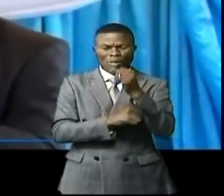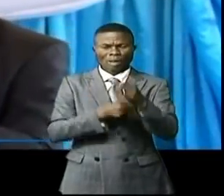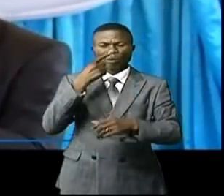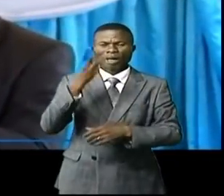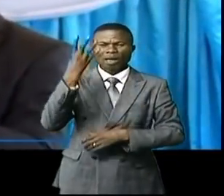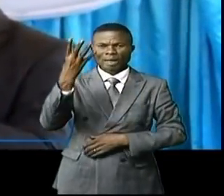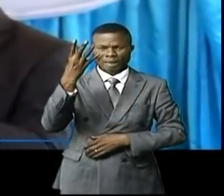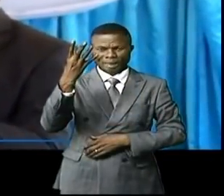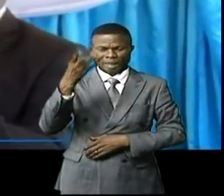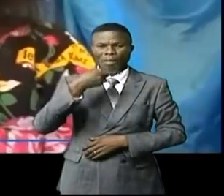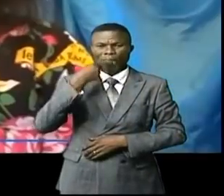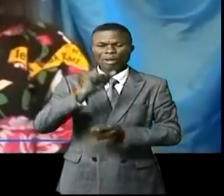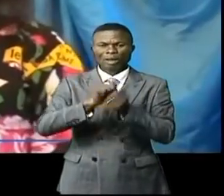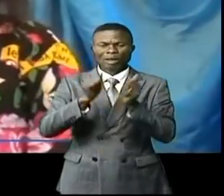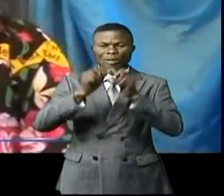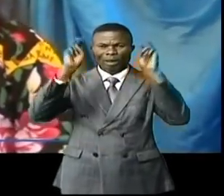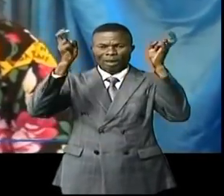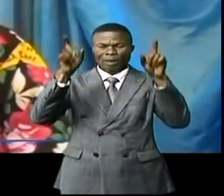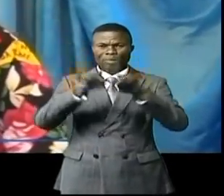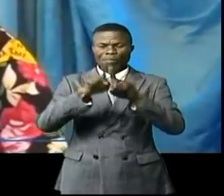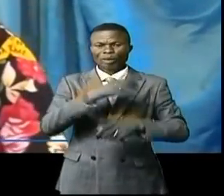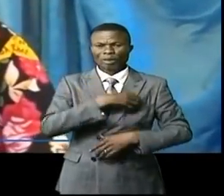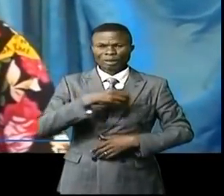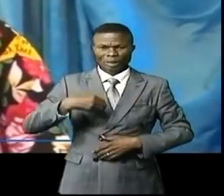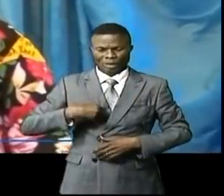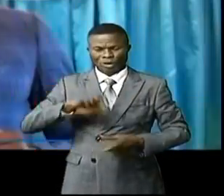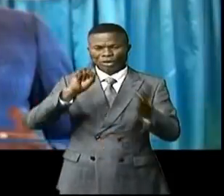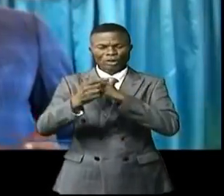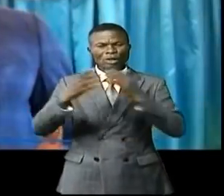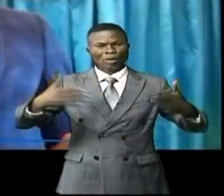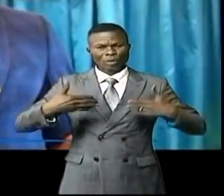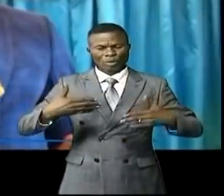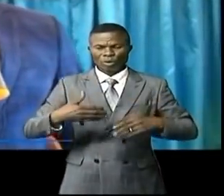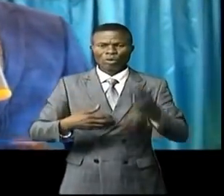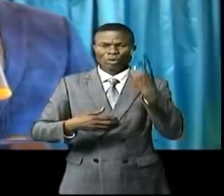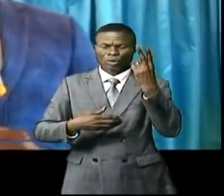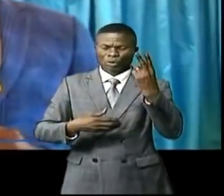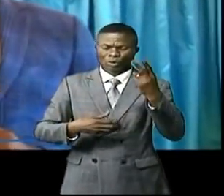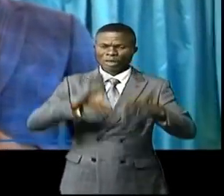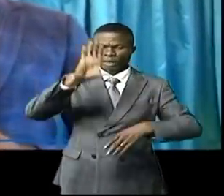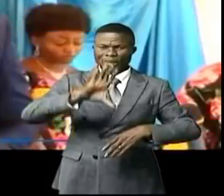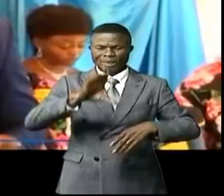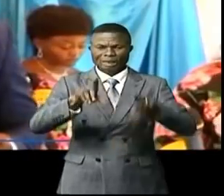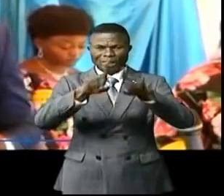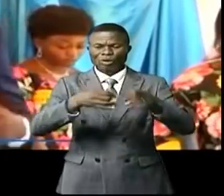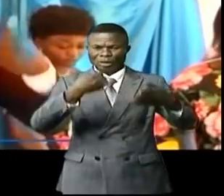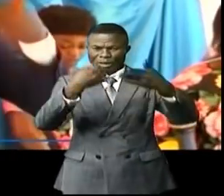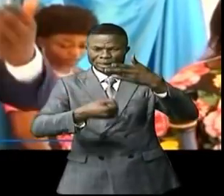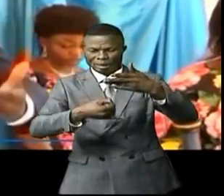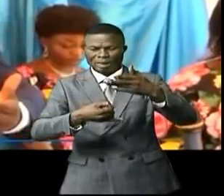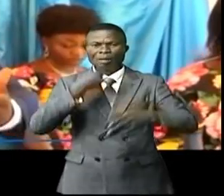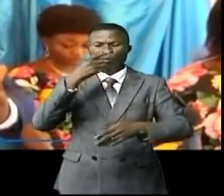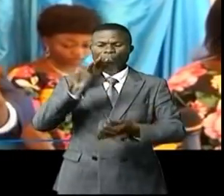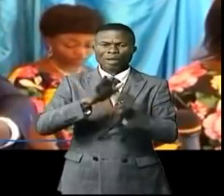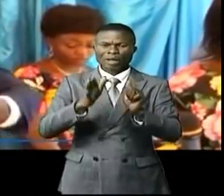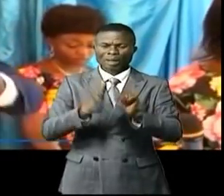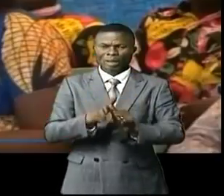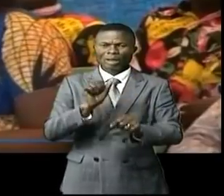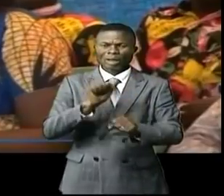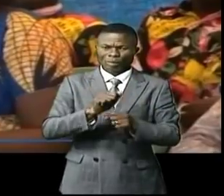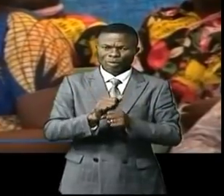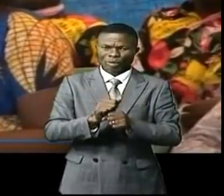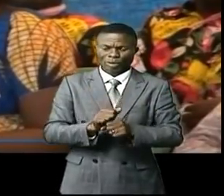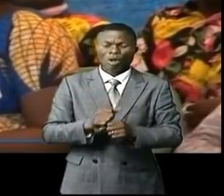4 ont abordé le thème relatif à la femme et le changement climatique, tandis que le 5e et le 6e ont planché respectivement sur